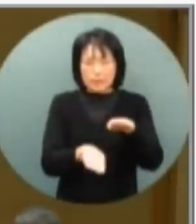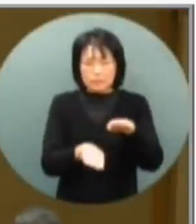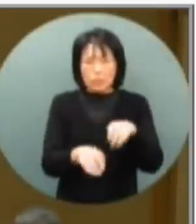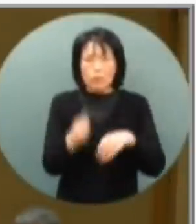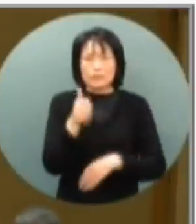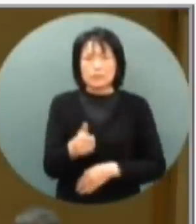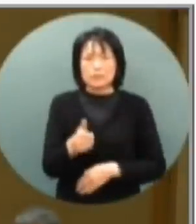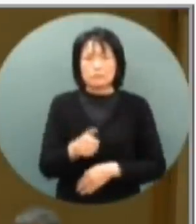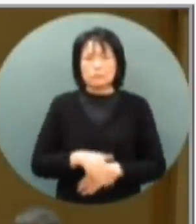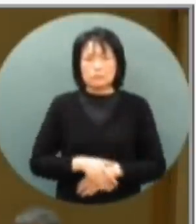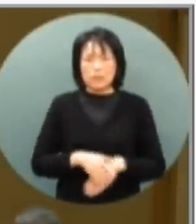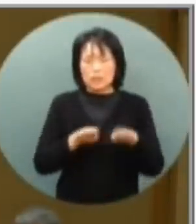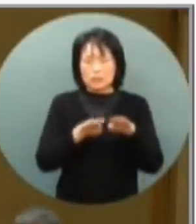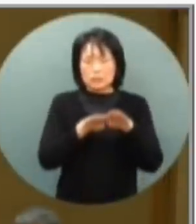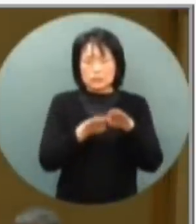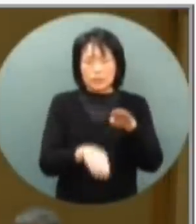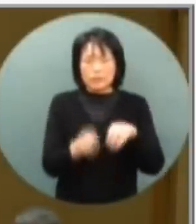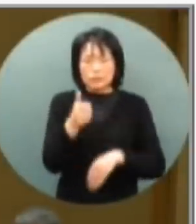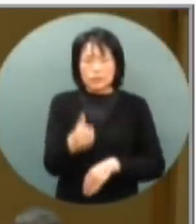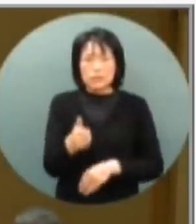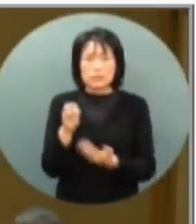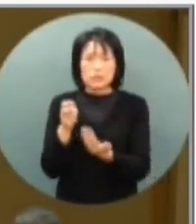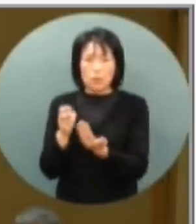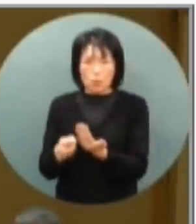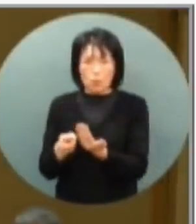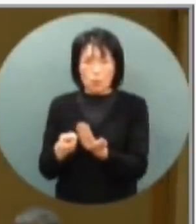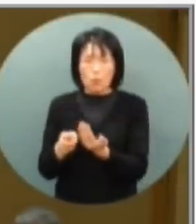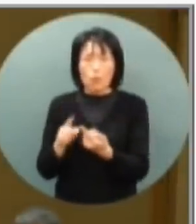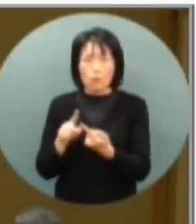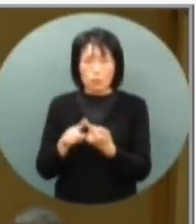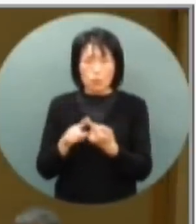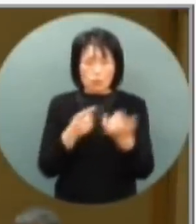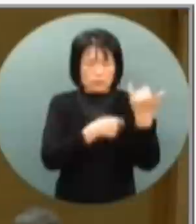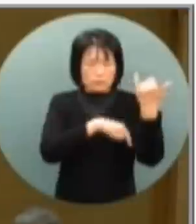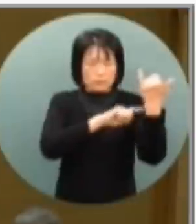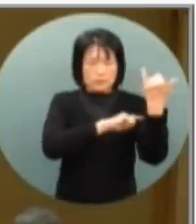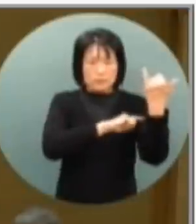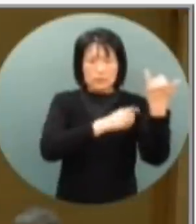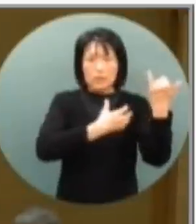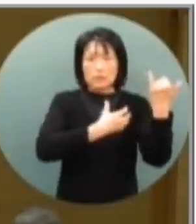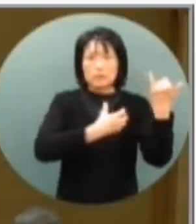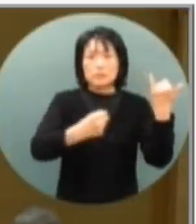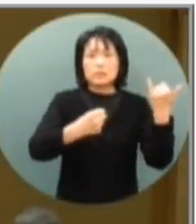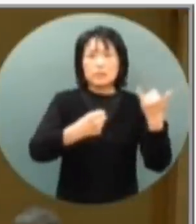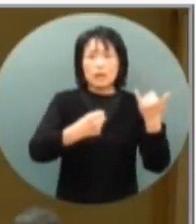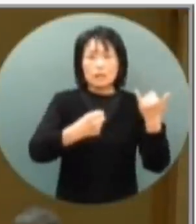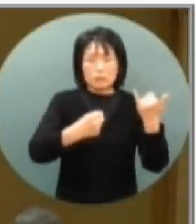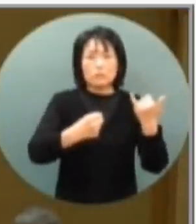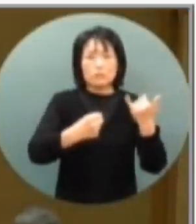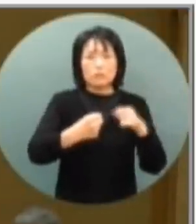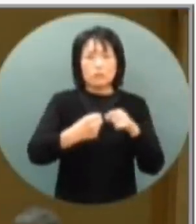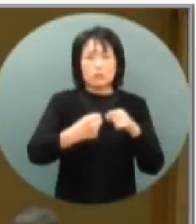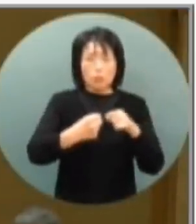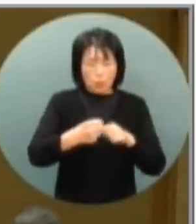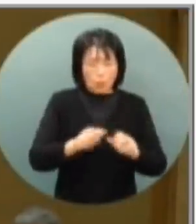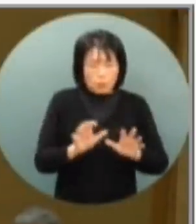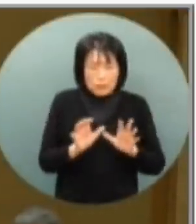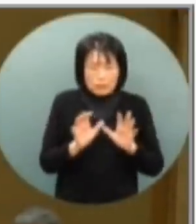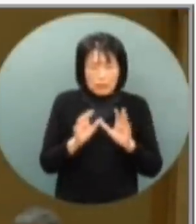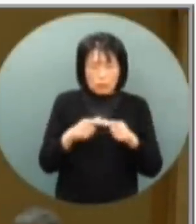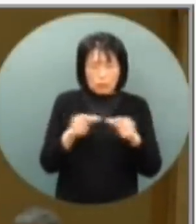わゆる差別禁止法、そして人権侵害を受けた国民その人たち